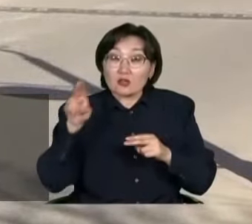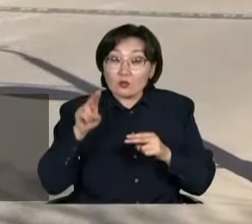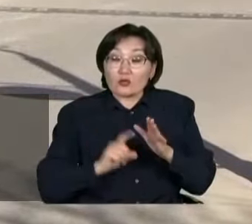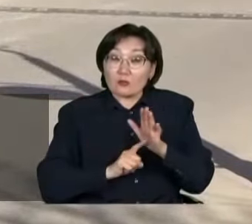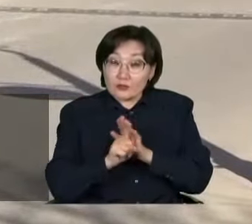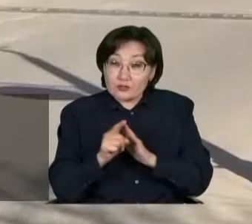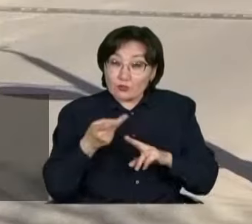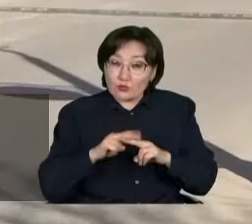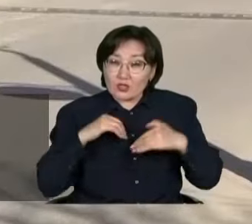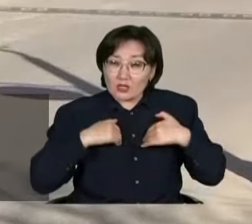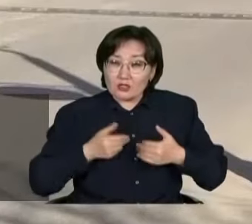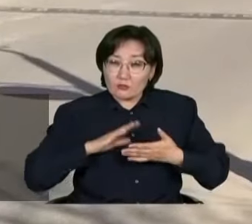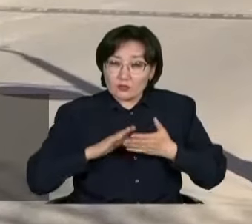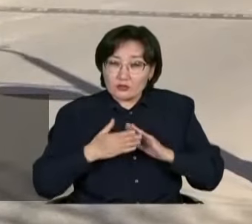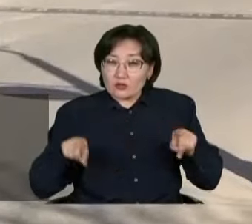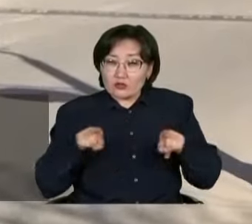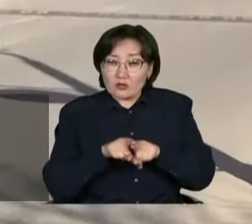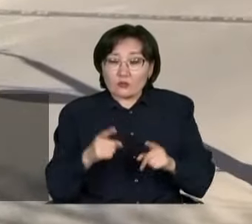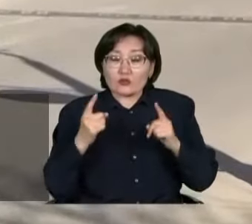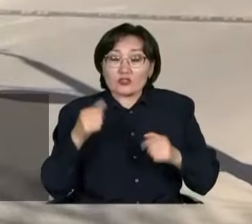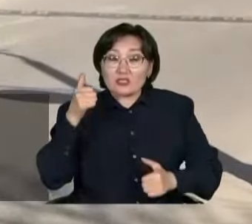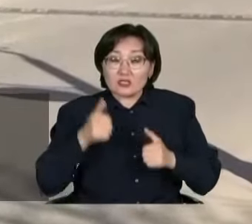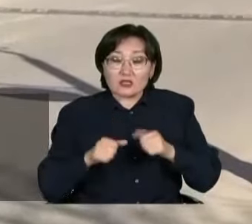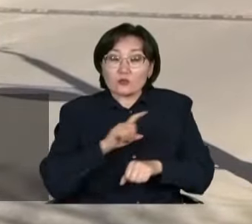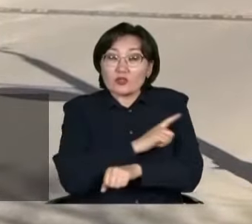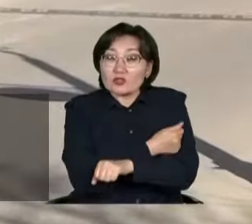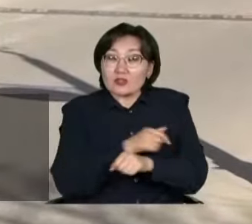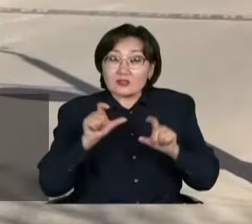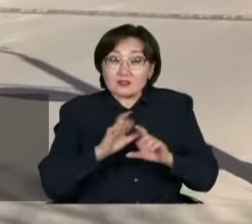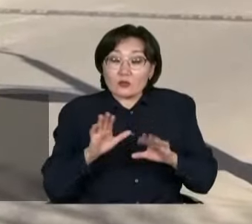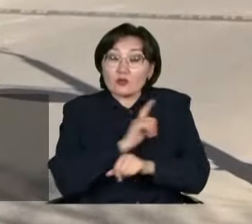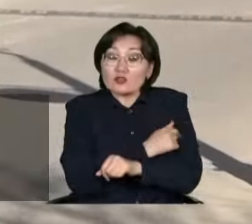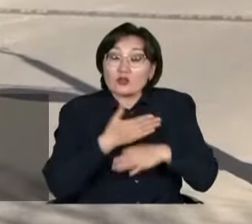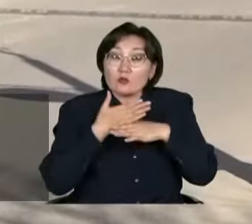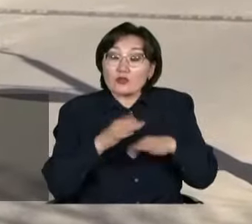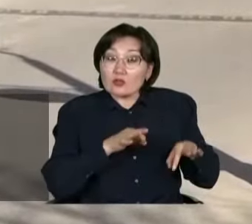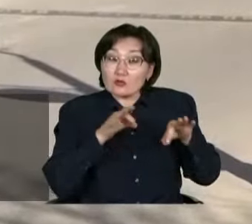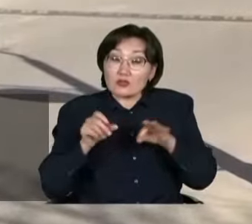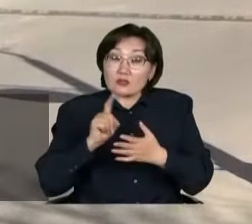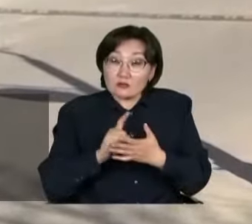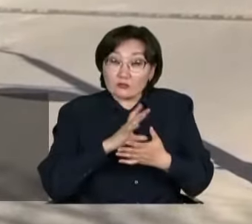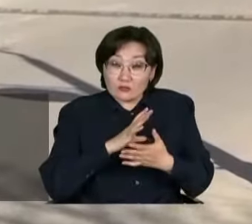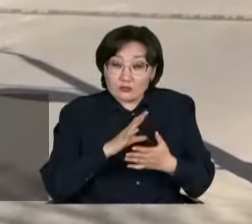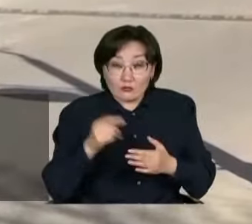кезет. Өте қайғылы жағдай. Мұндай үлкен жарыста тек дәрігерлер отырмай, жедел жәрдем көлігі тұру керек деп ойлаймын.